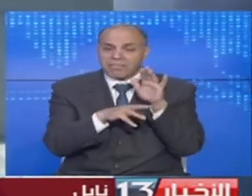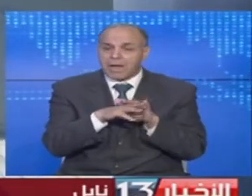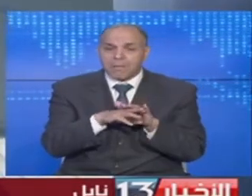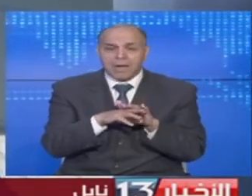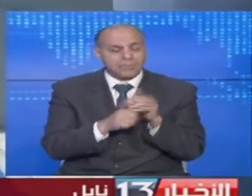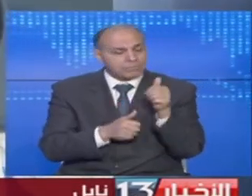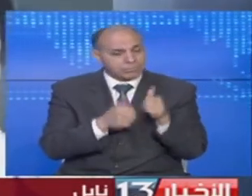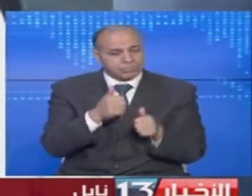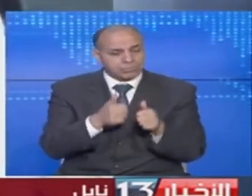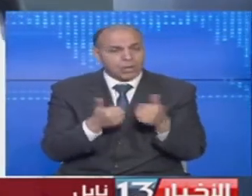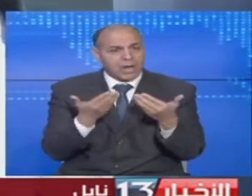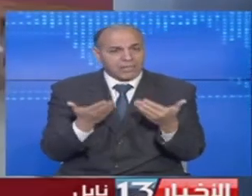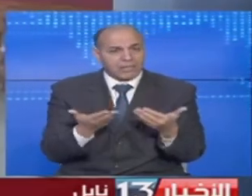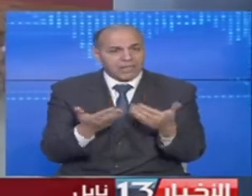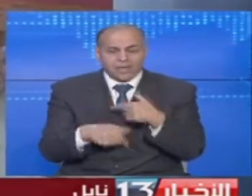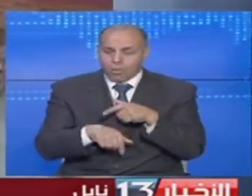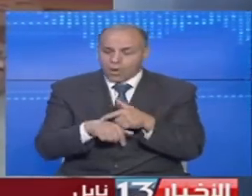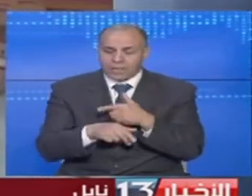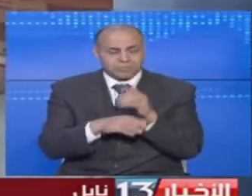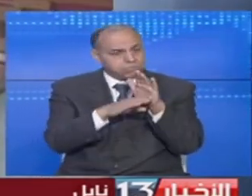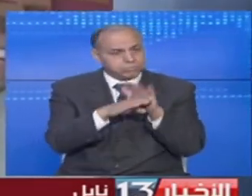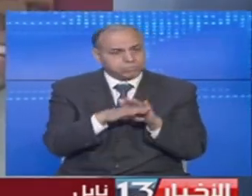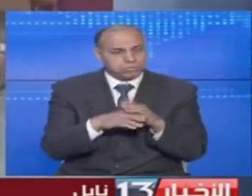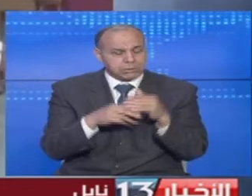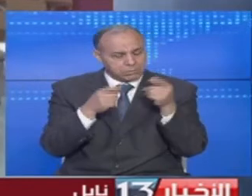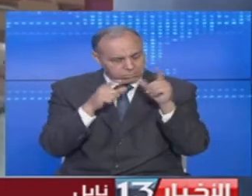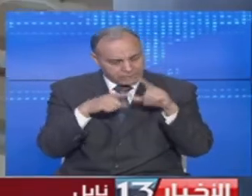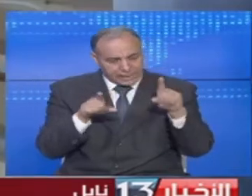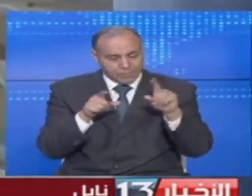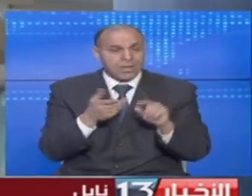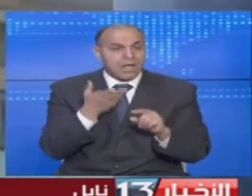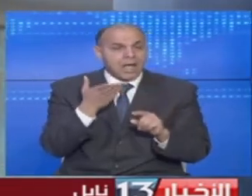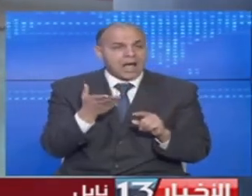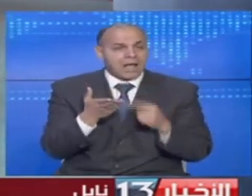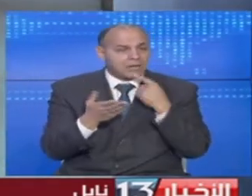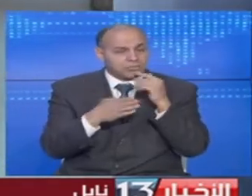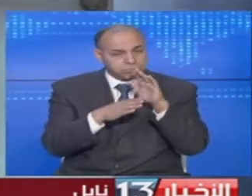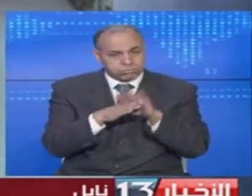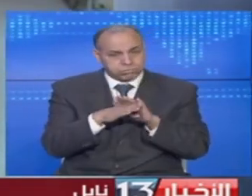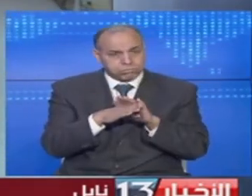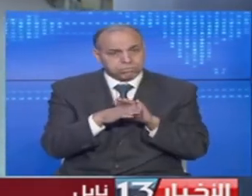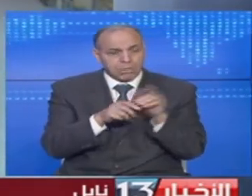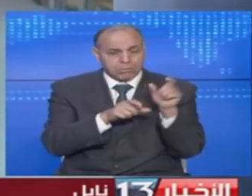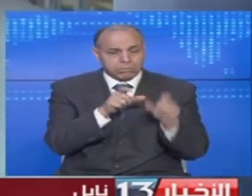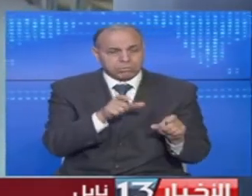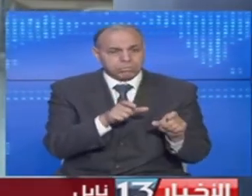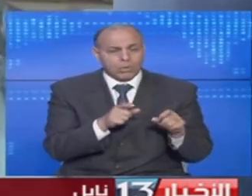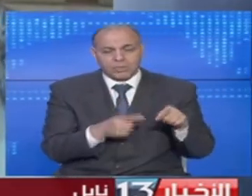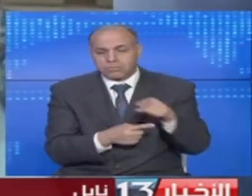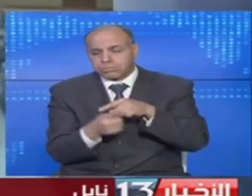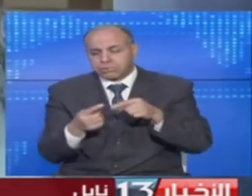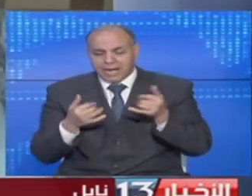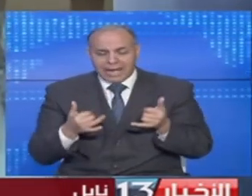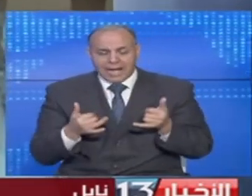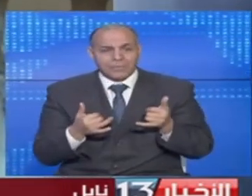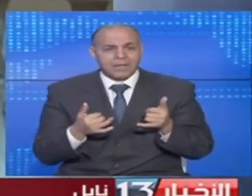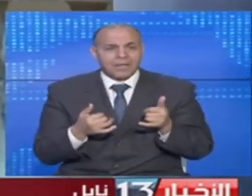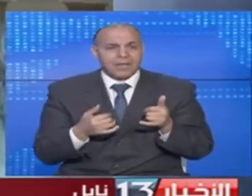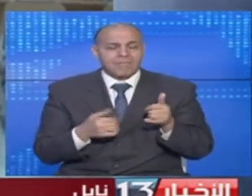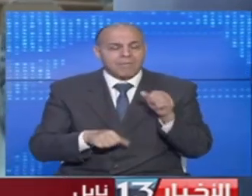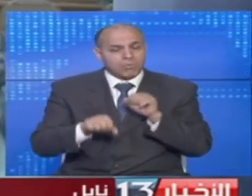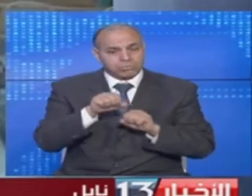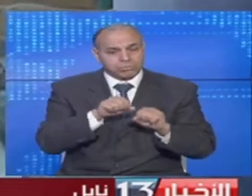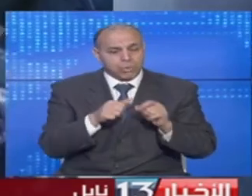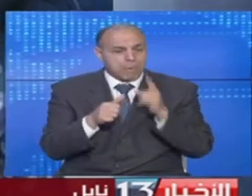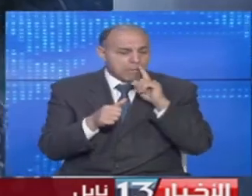لسير الامتحانات في ظروف وقائية صحية باعتماد نظامي الأفواج والتداول على القاعات التي